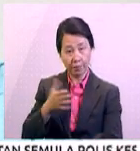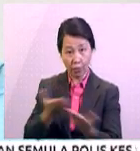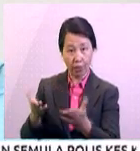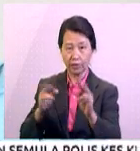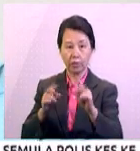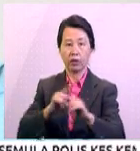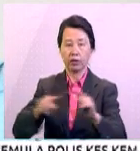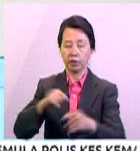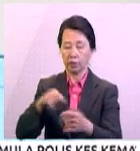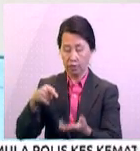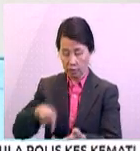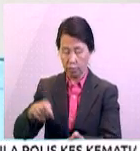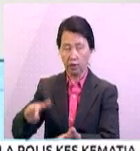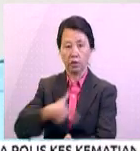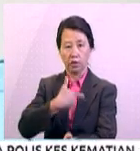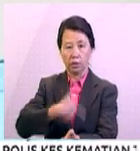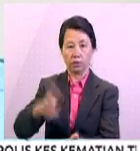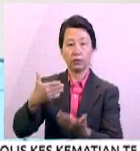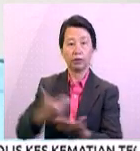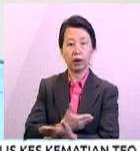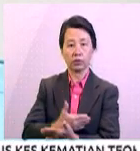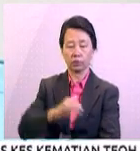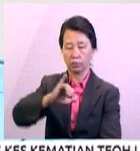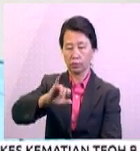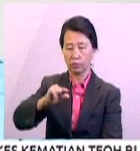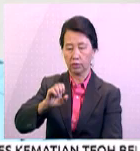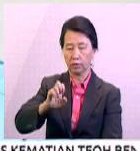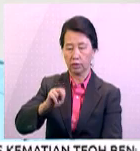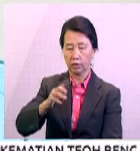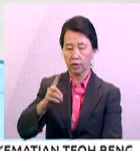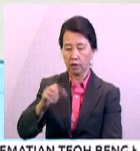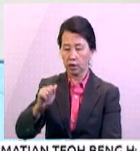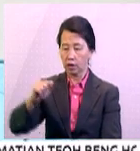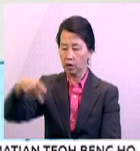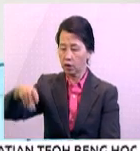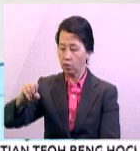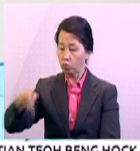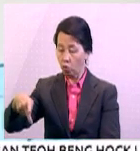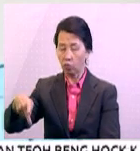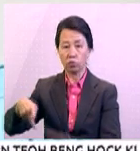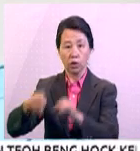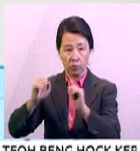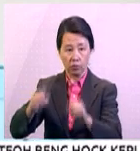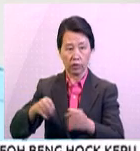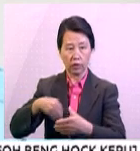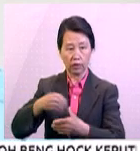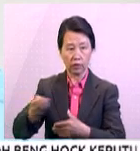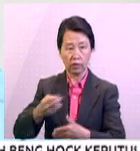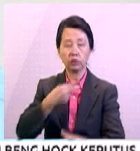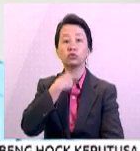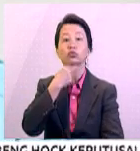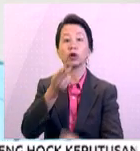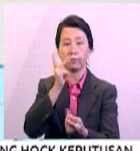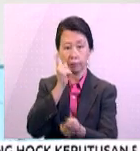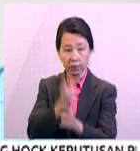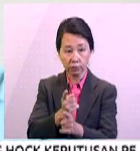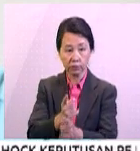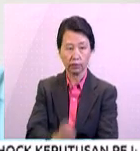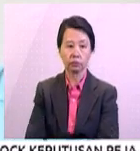merupakan lagu yang baru, genre pop yang insyaAllah boleh mengeluarkan saya punya suara yang betul.